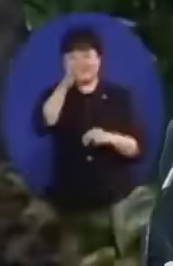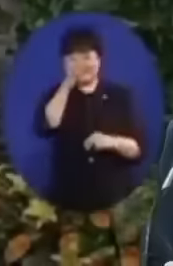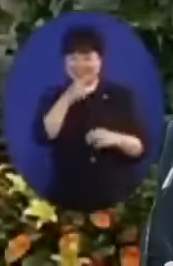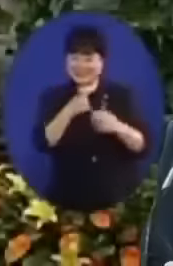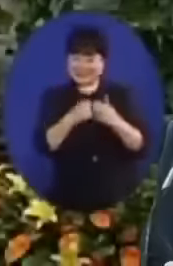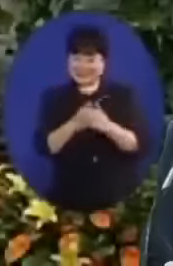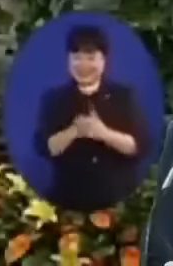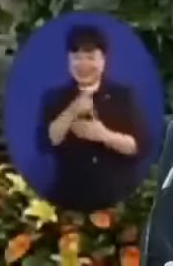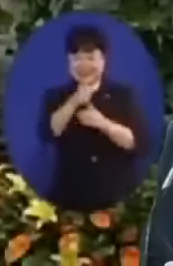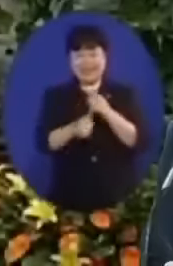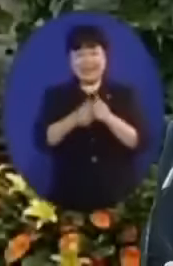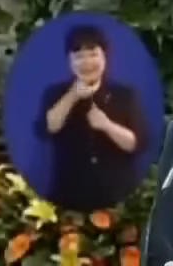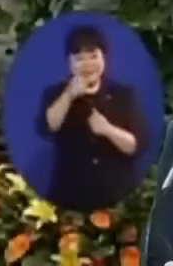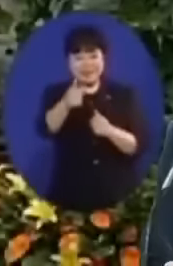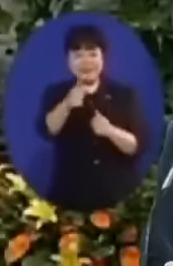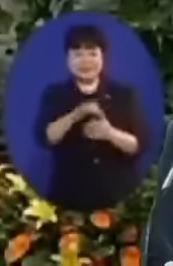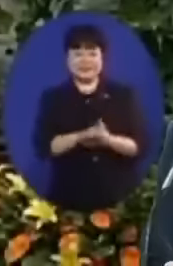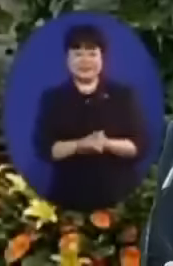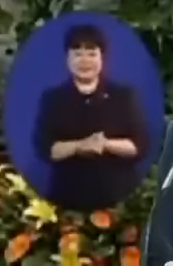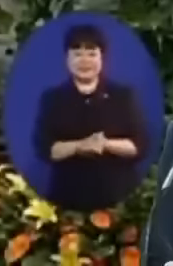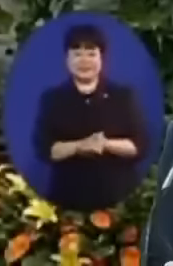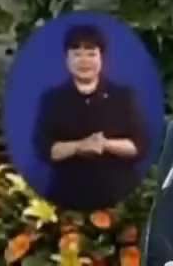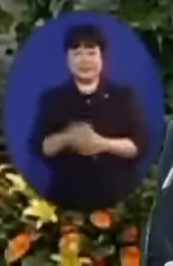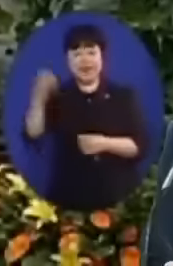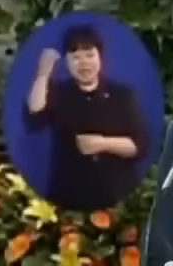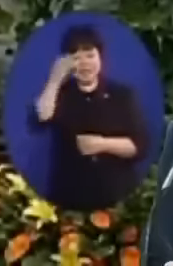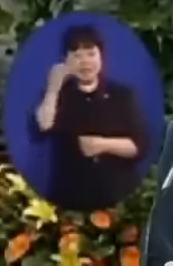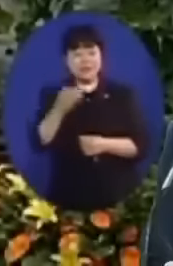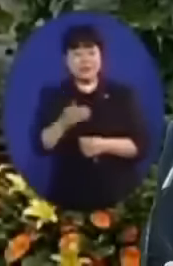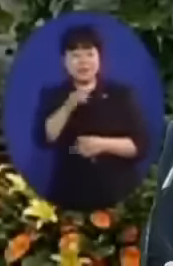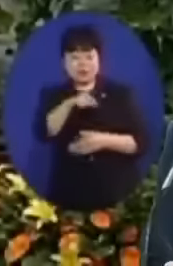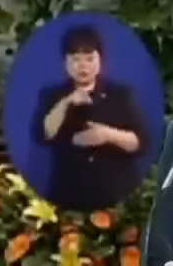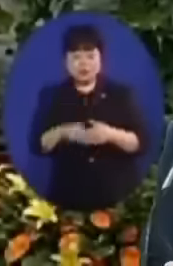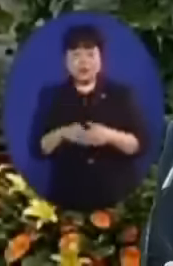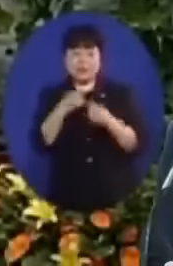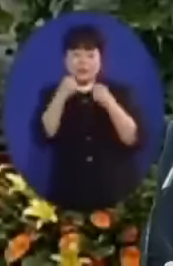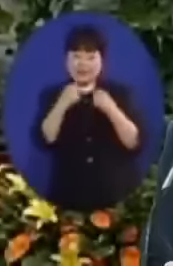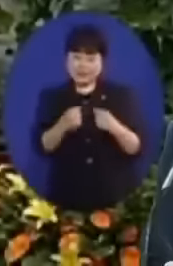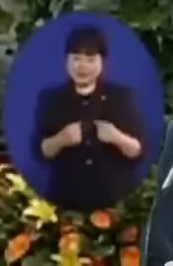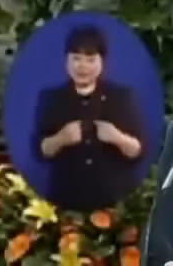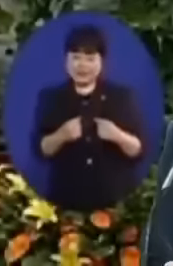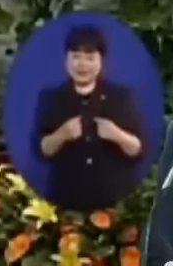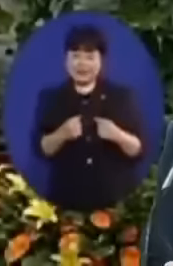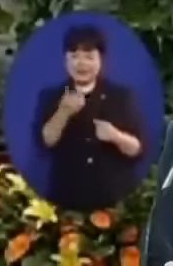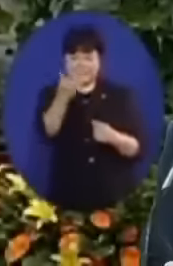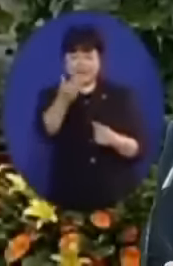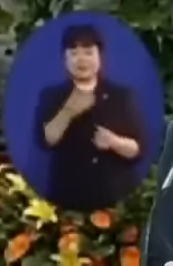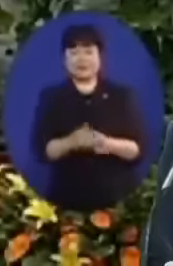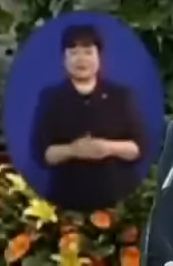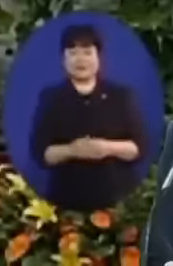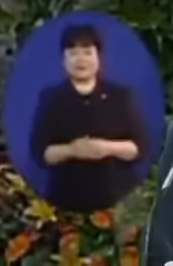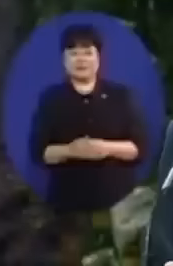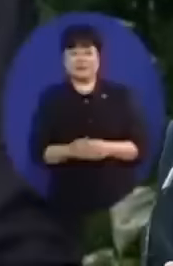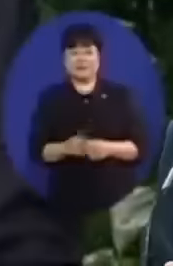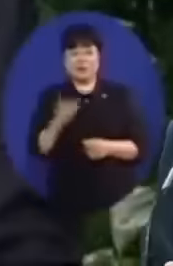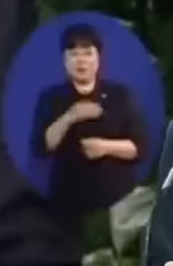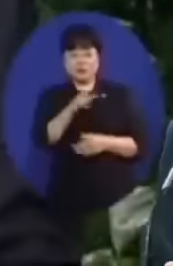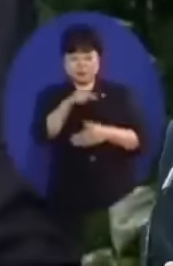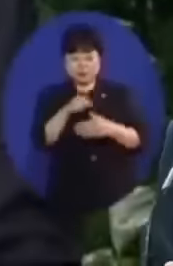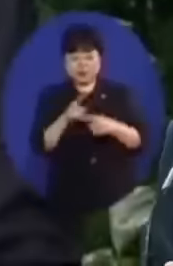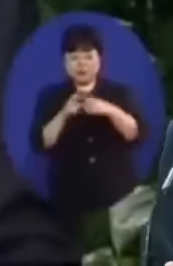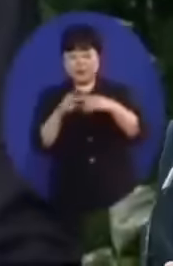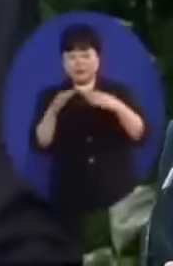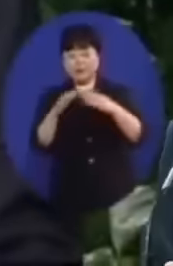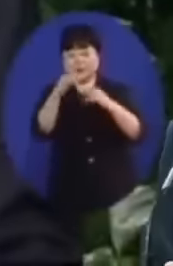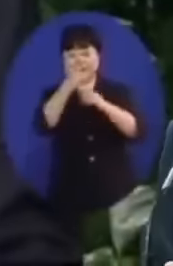그러므로 하나님의 성령이 여러분 속사람 속에 계셔서 여러분 육체 속에 성전